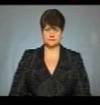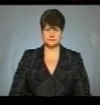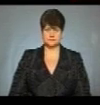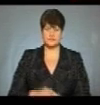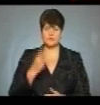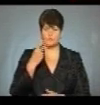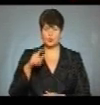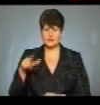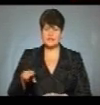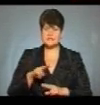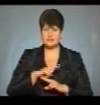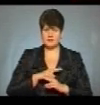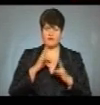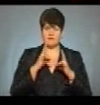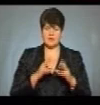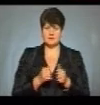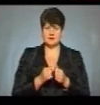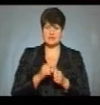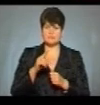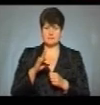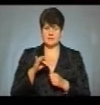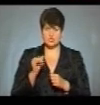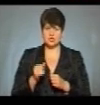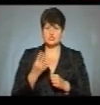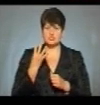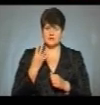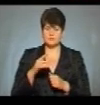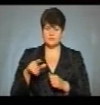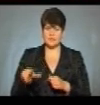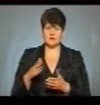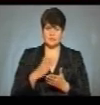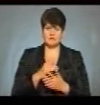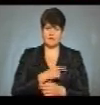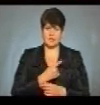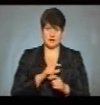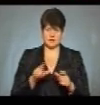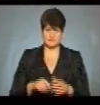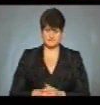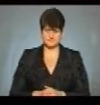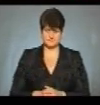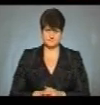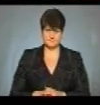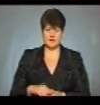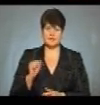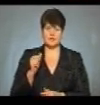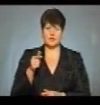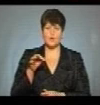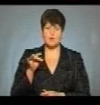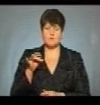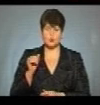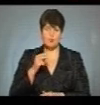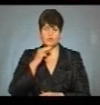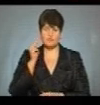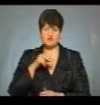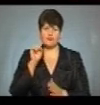Двоє людей загинули в аварії поблизу Збаража. Ще четверо осіб перебувають у лікарні. Андрію Горбатюку, обвинуваченому